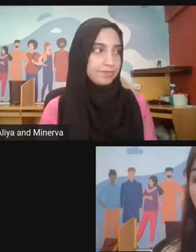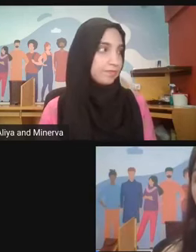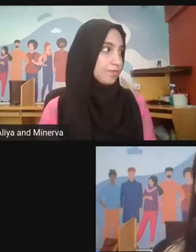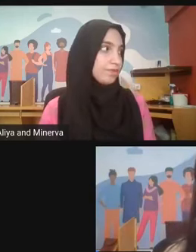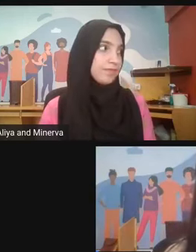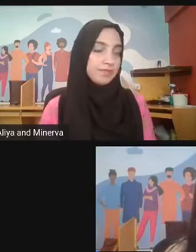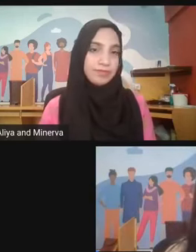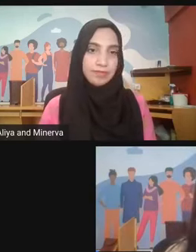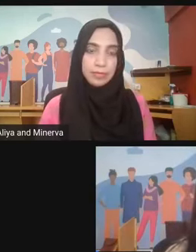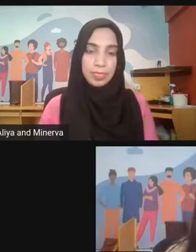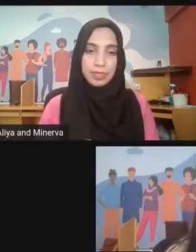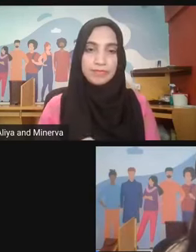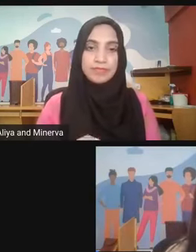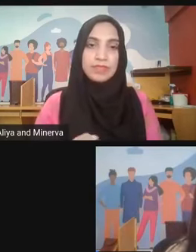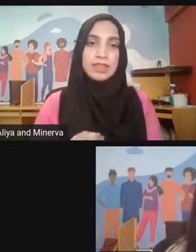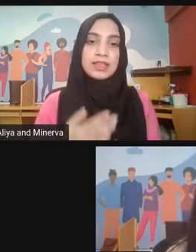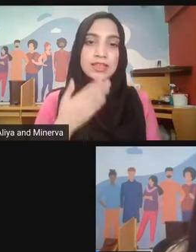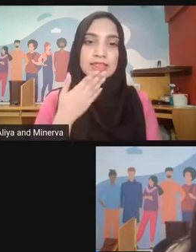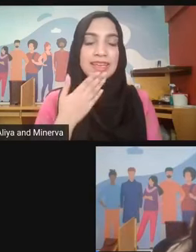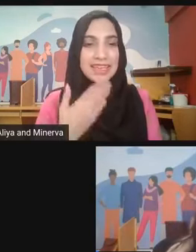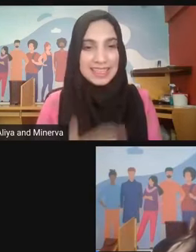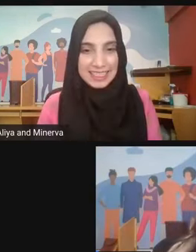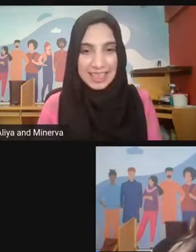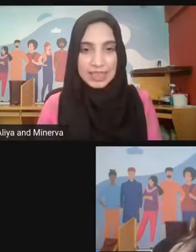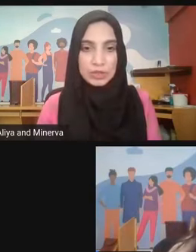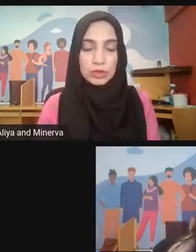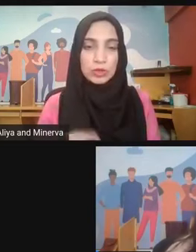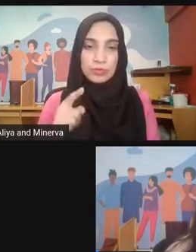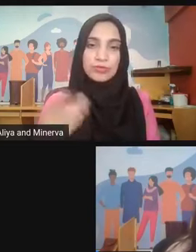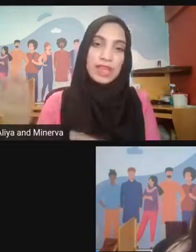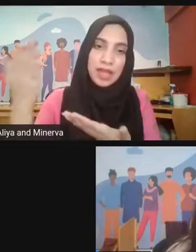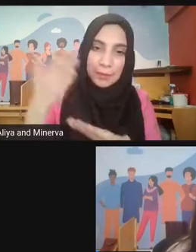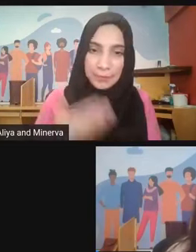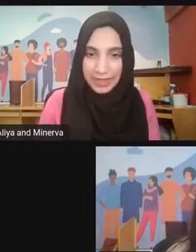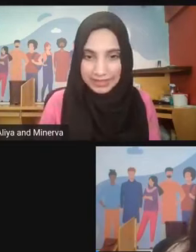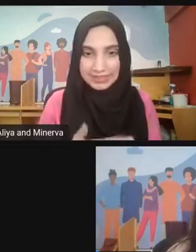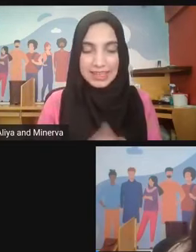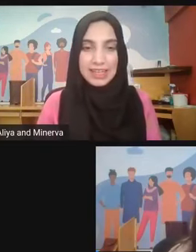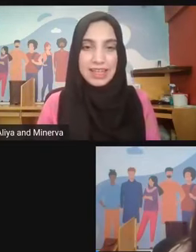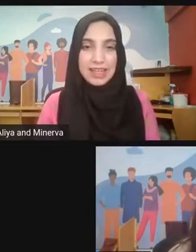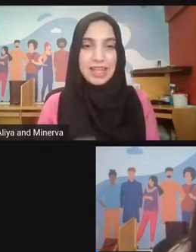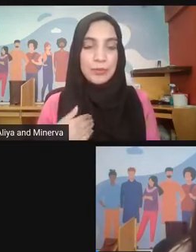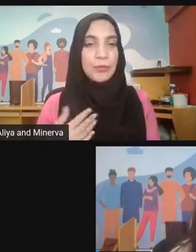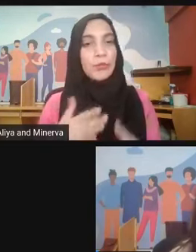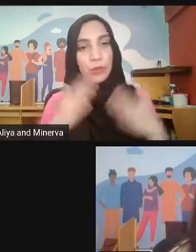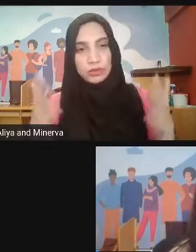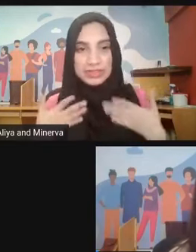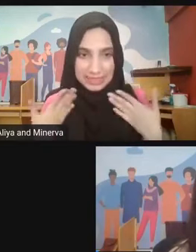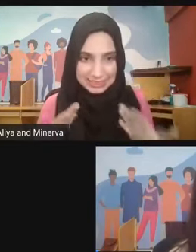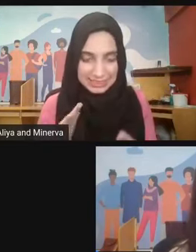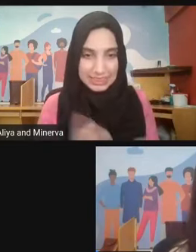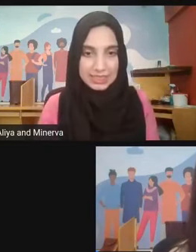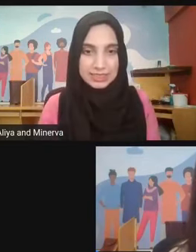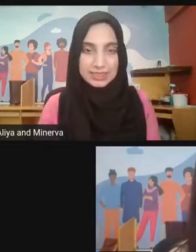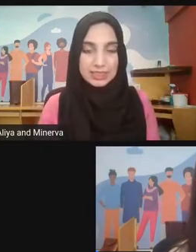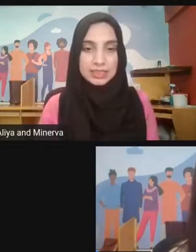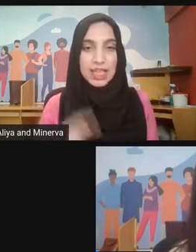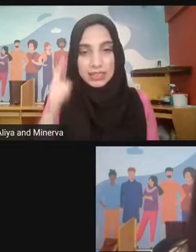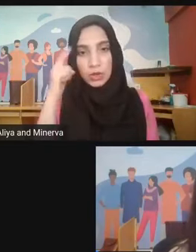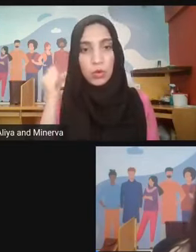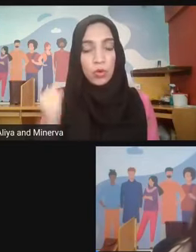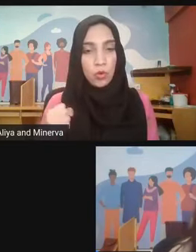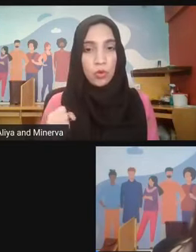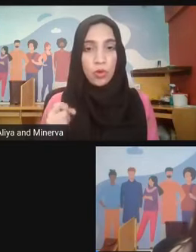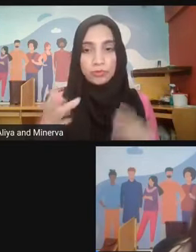थैंक यू इन्फॉर्मेटिव सेशन, इट वाज अ प्लेजर टू हैव यू विद अस। I hope this information was helpful for an